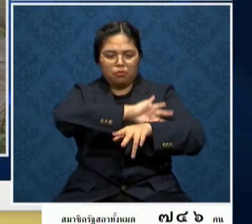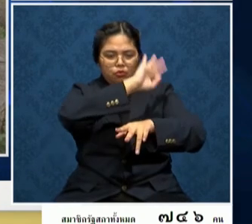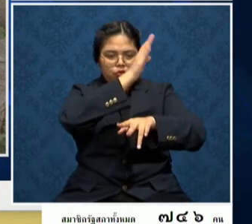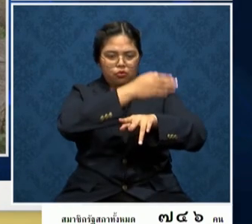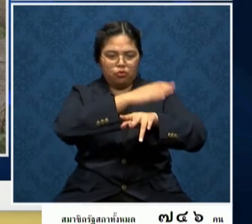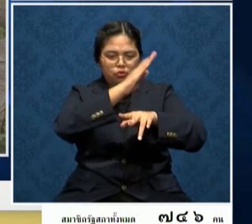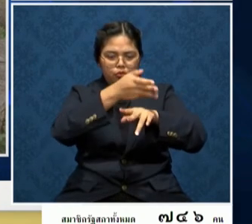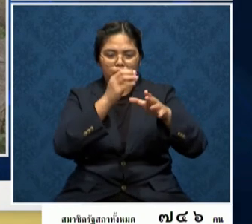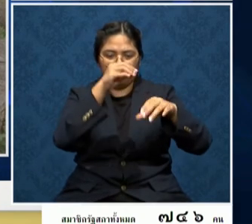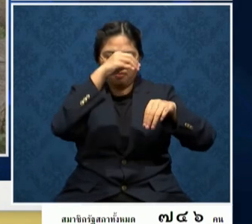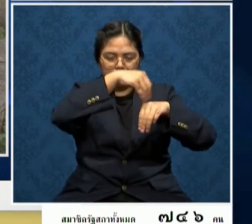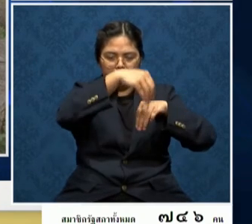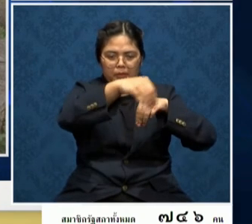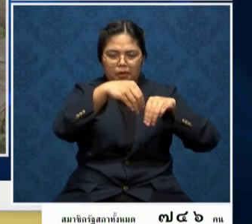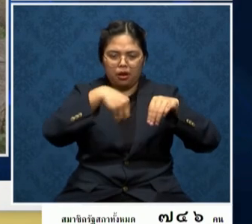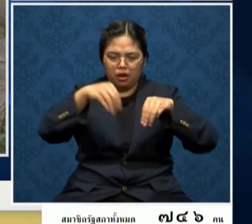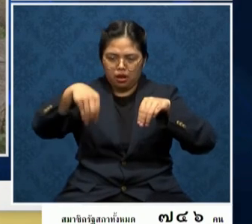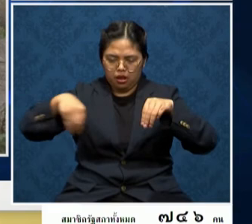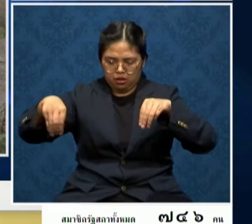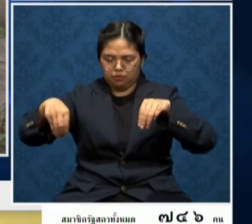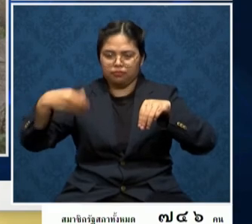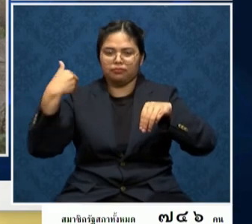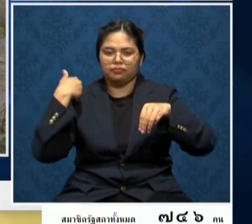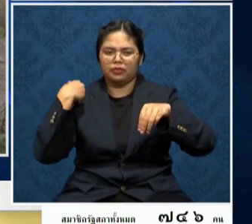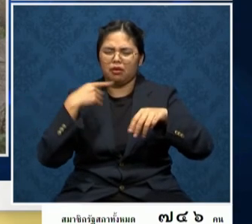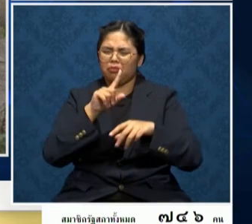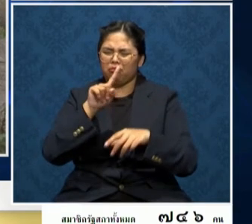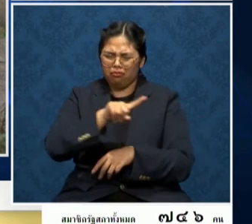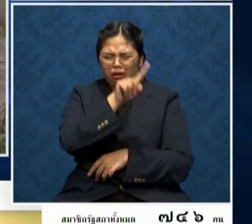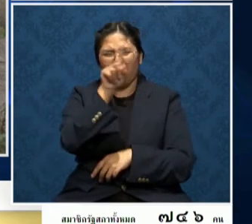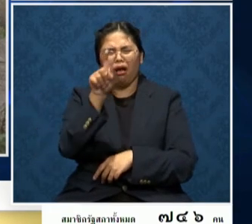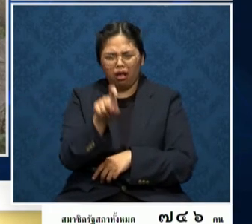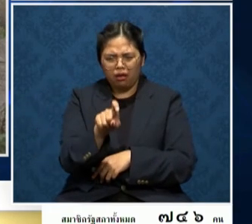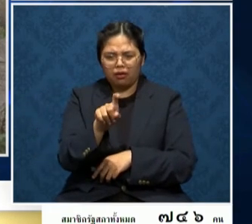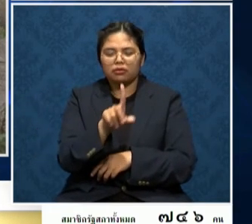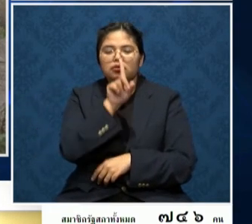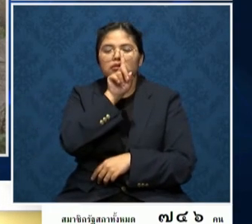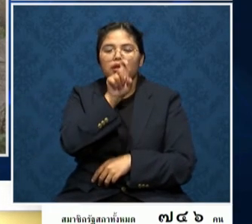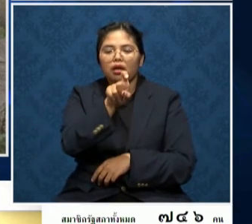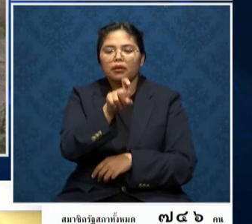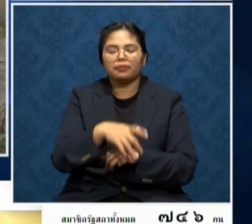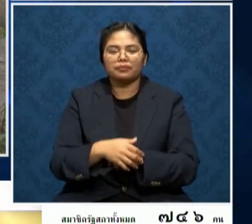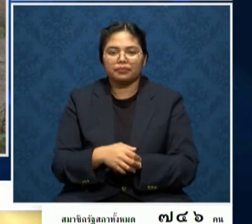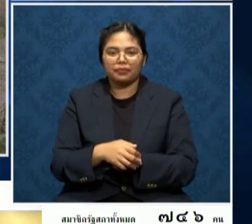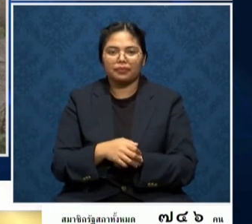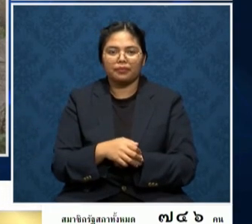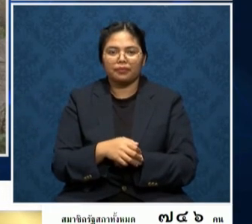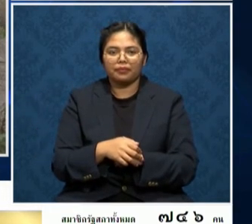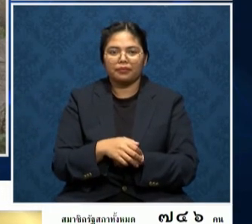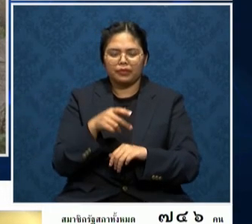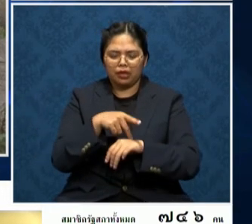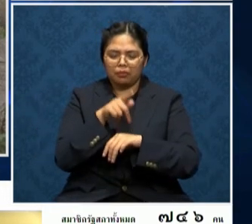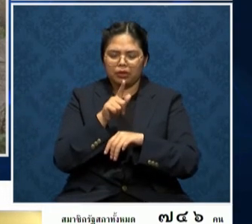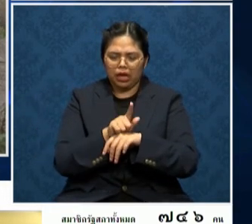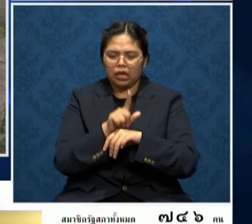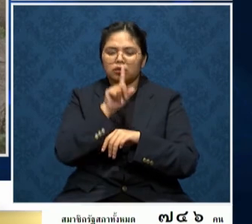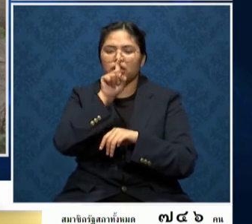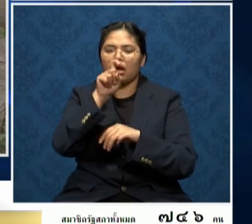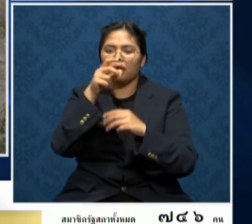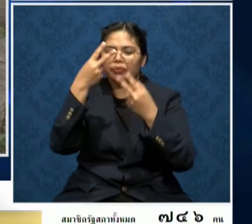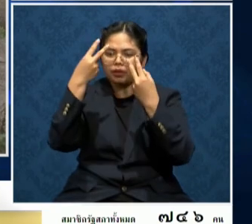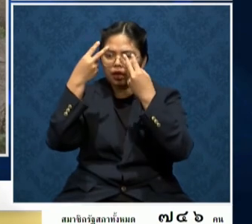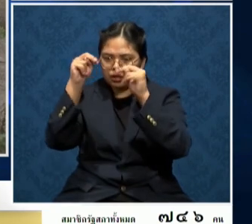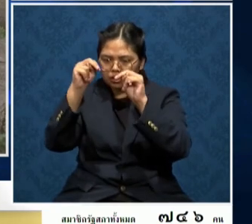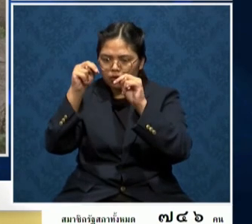ประเด็นปลูกป่าในที่ดินทำกินบนพื้นที่สูงผมมีคำถามซึ่งอยากจะถามผ่านท่านประธานไปยังนายกรัฐมนตรีและ